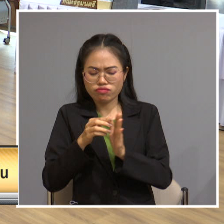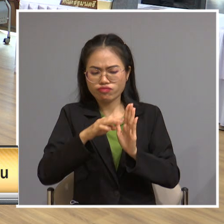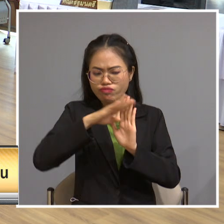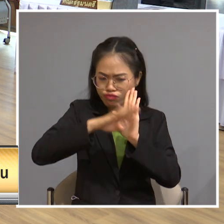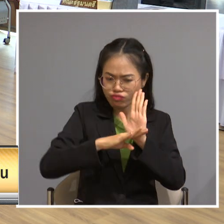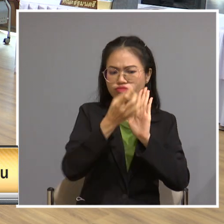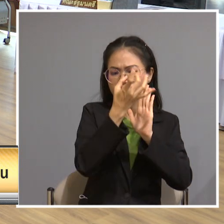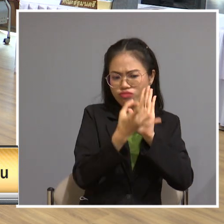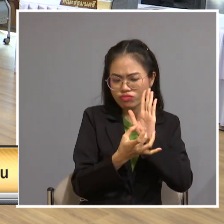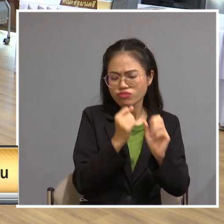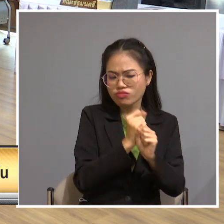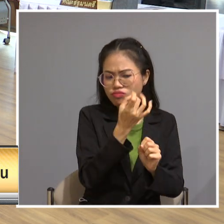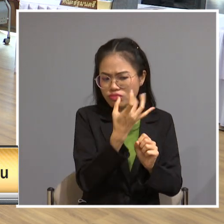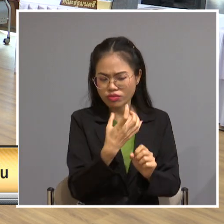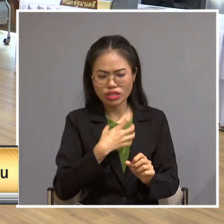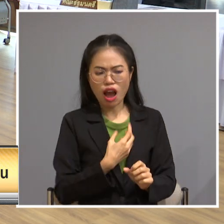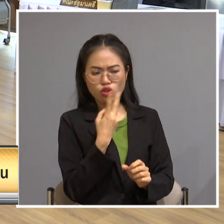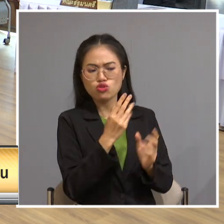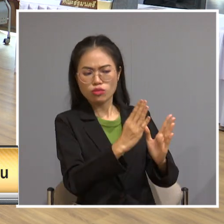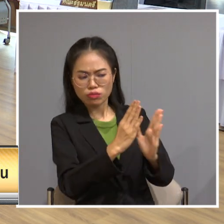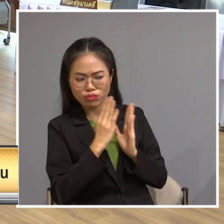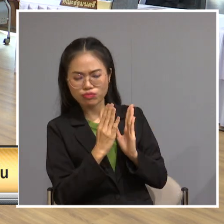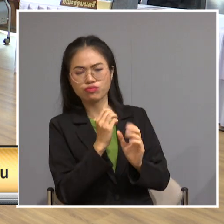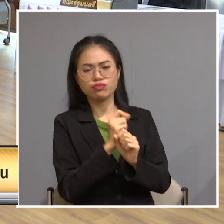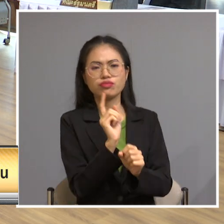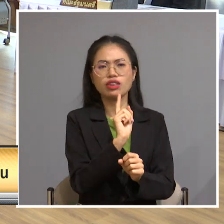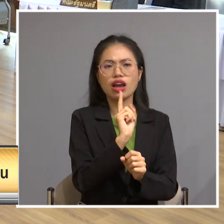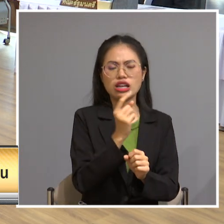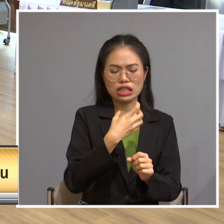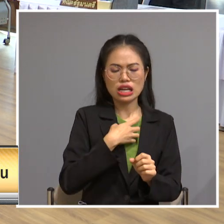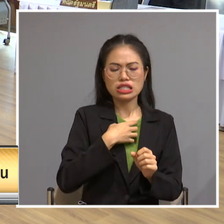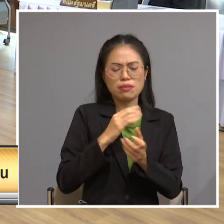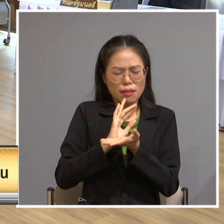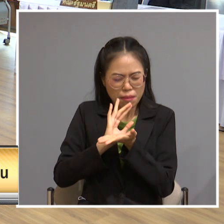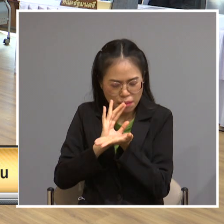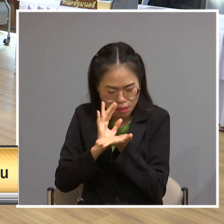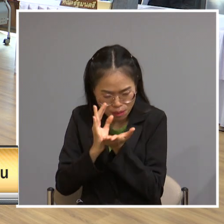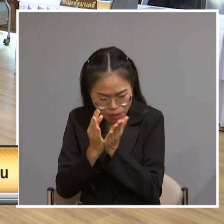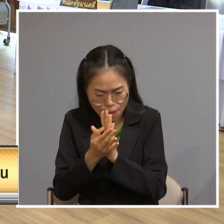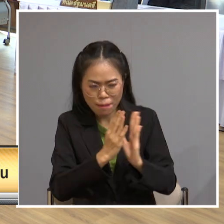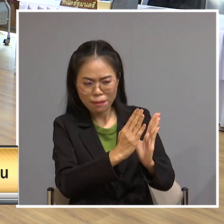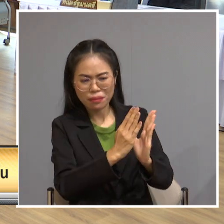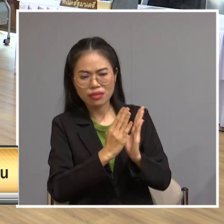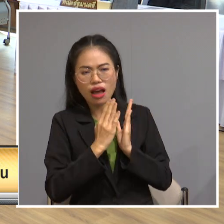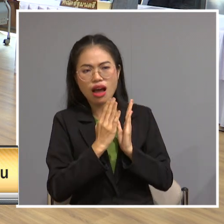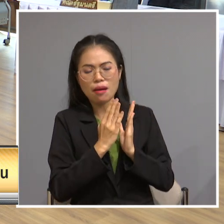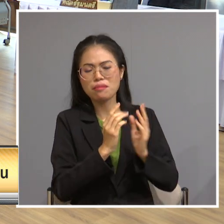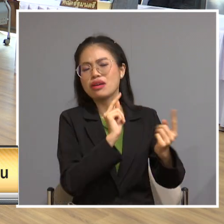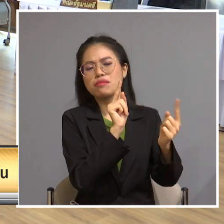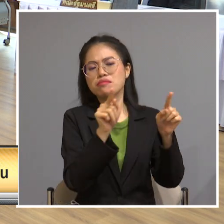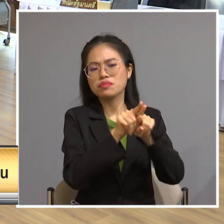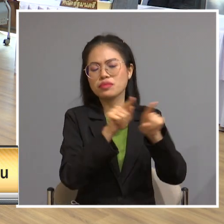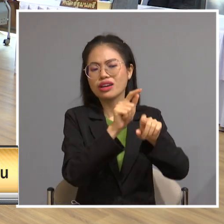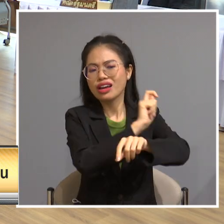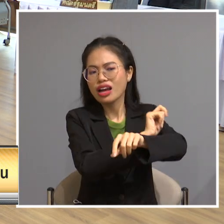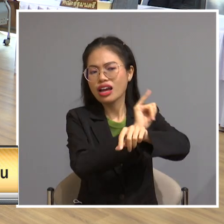จะได้ต้นแบบนี้นะครับมาดำเนินการในการปรบใช้ในพ้นที่ของตวเองนะครับส่นหนึ